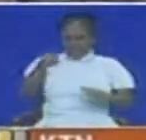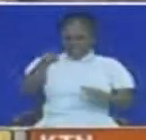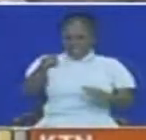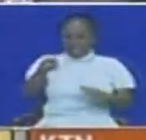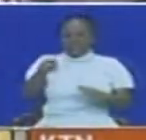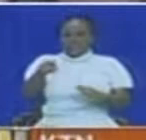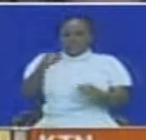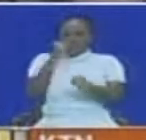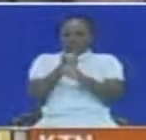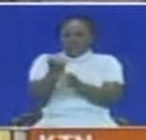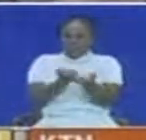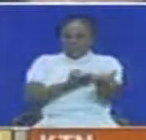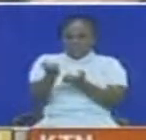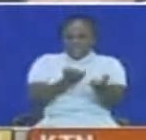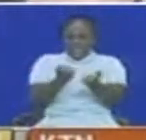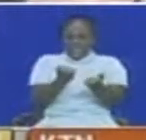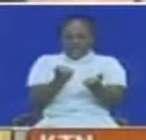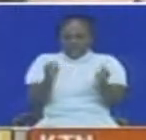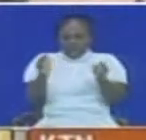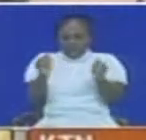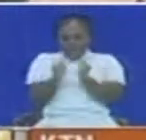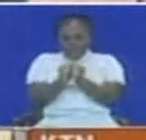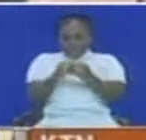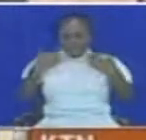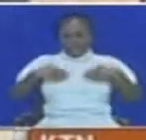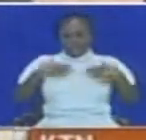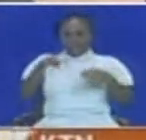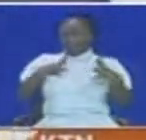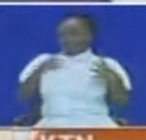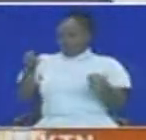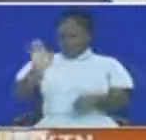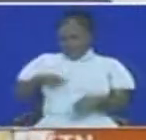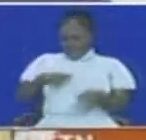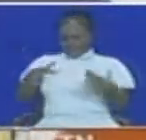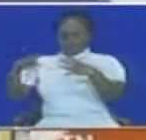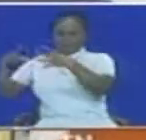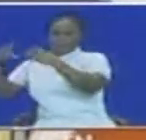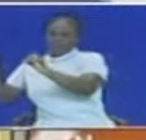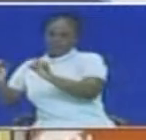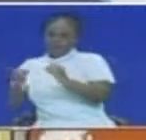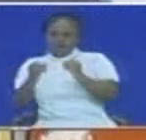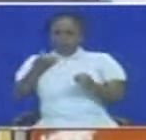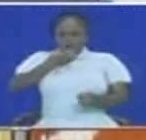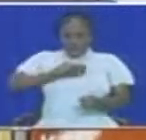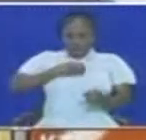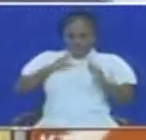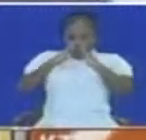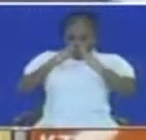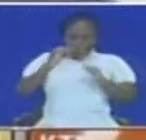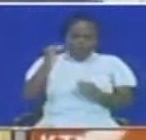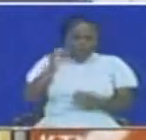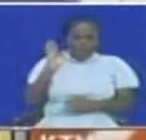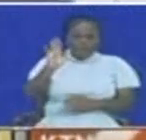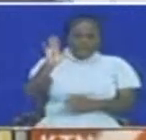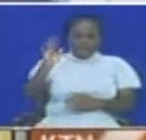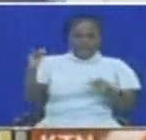kufanya biashara ulanguzi wa binadamu. Mwanamke huyo hata hivyo alitoweka. If in your own homestead a